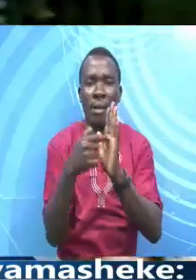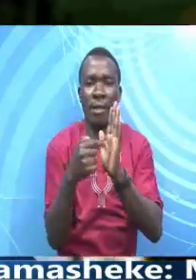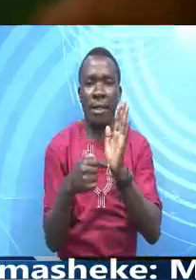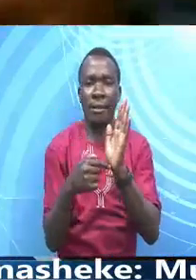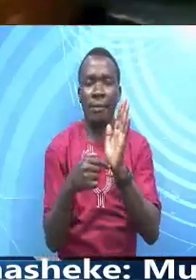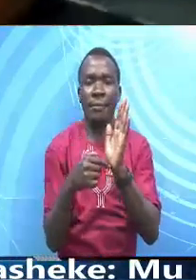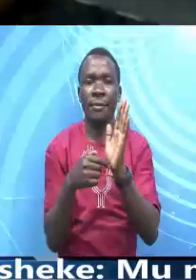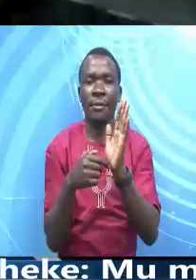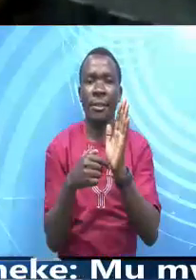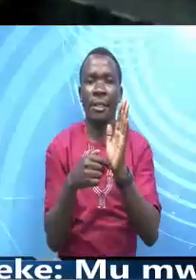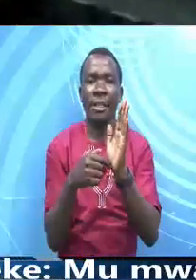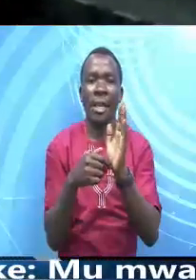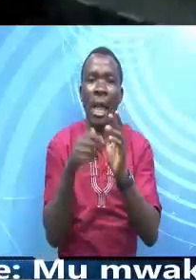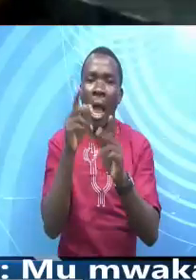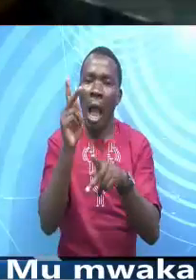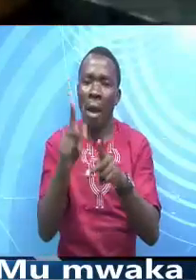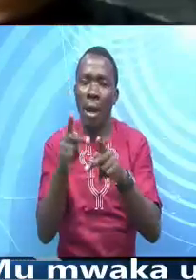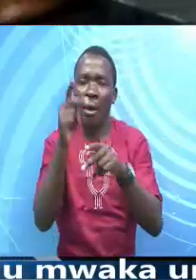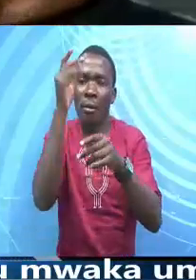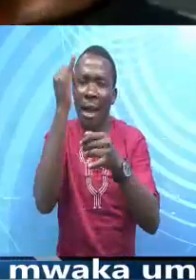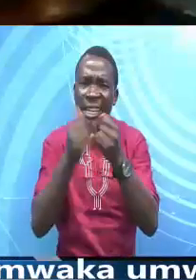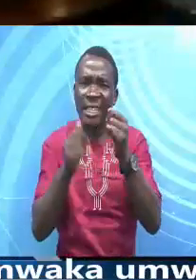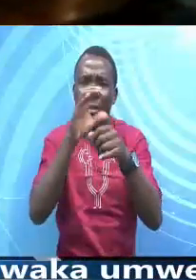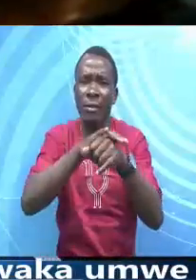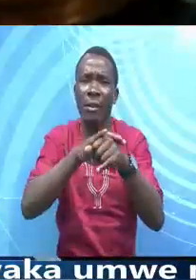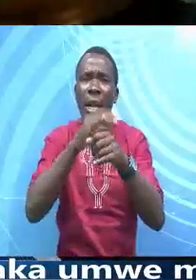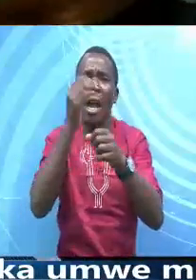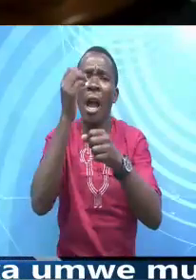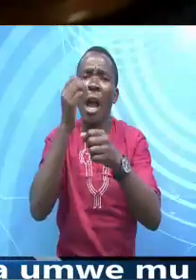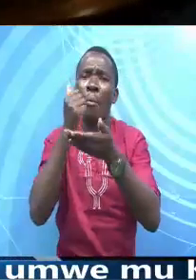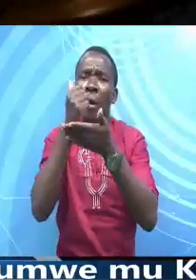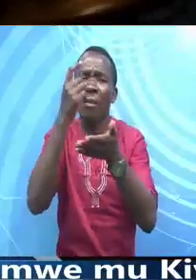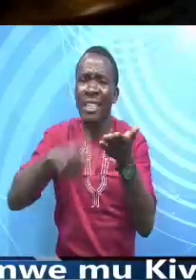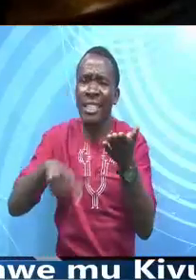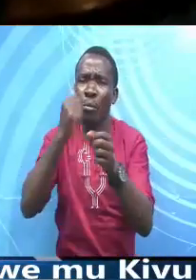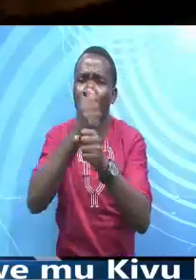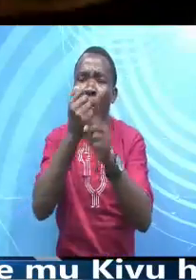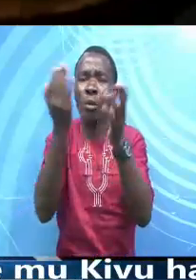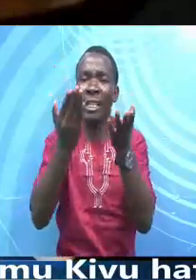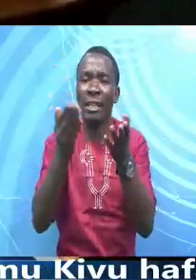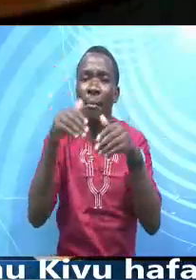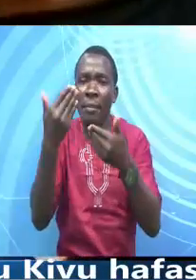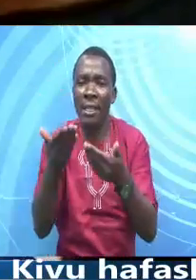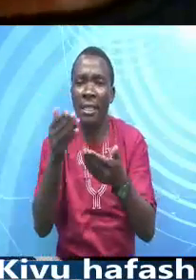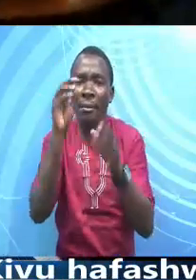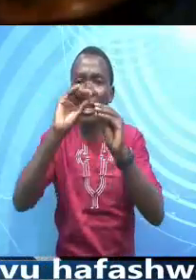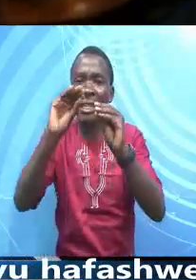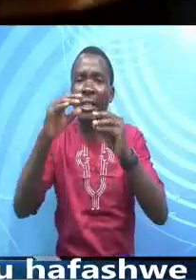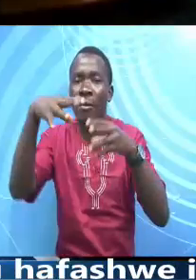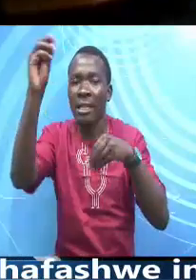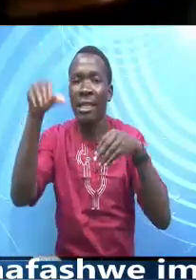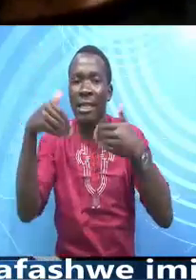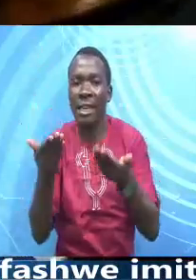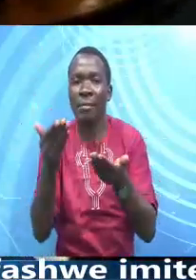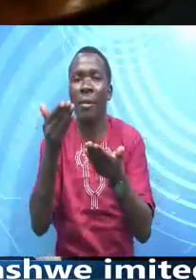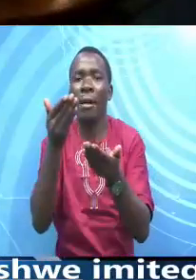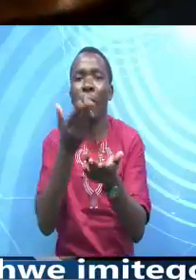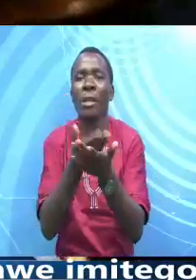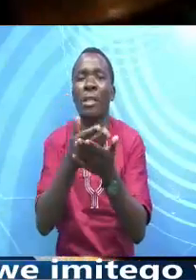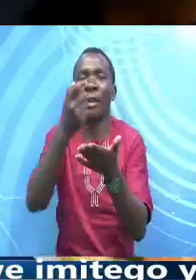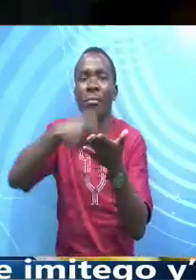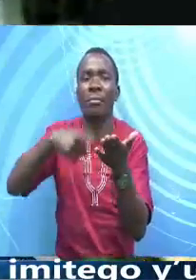bamaze gufatwa hakurikiye iki barigishwa batahe ubonye amande aka kanya ashobora kwishyura nk'uko biteganywa n'itegeko aba yataha hakurikiye